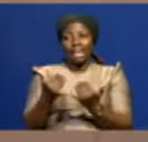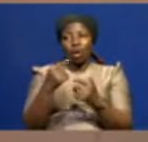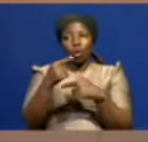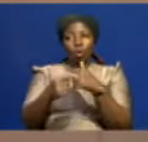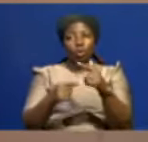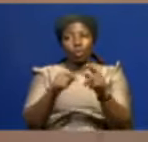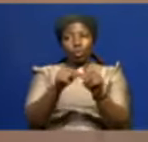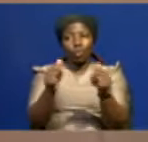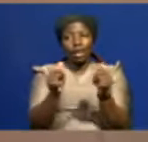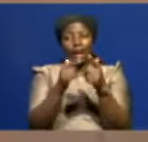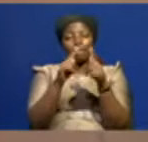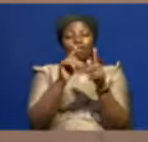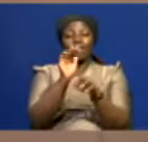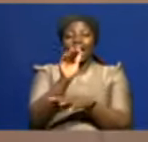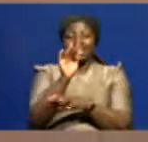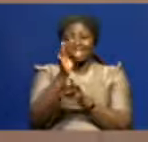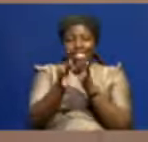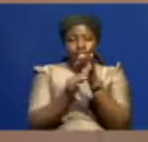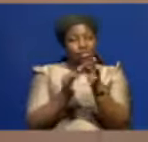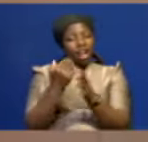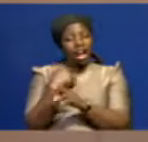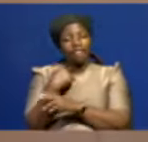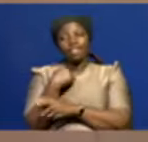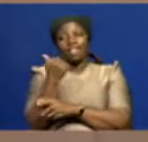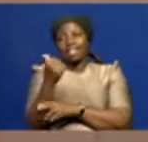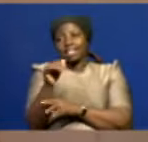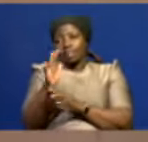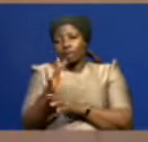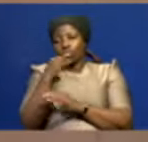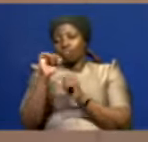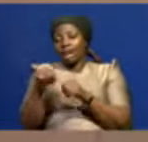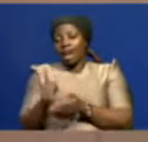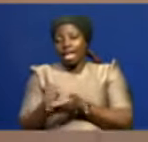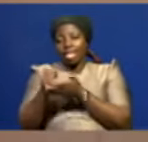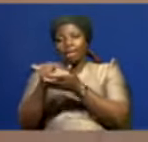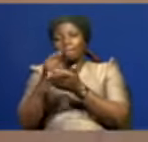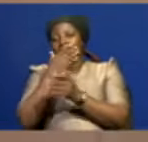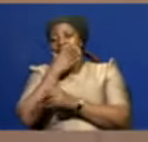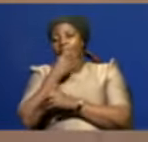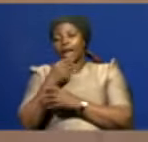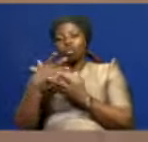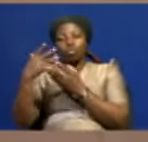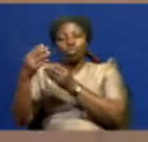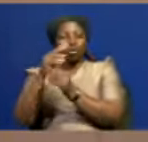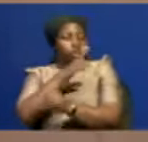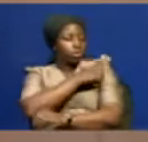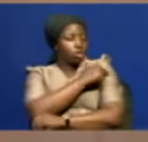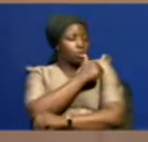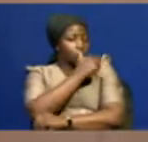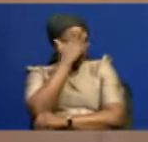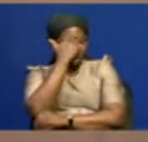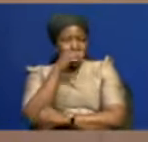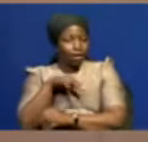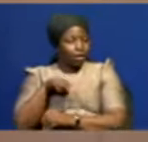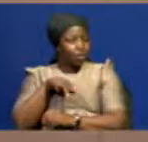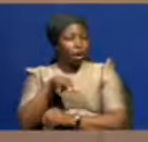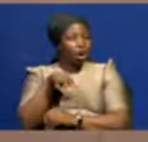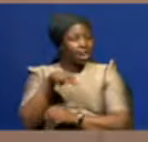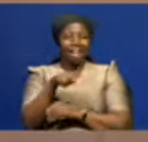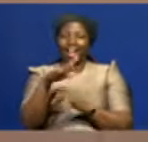vizuri. Tungeomba kama kuna esa moja kusaidia mzee, aende hospitali kwa sababu haezi kutembea,